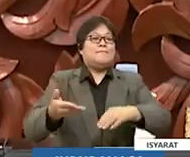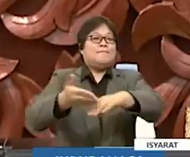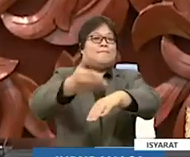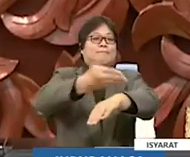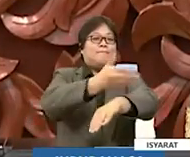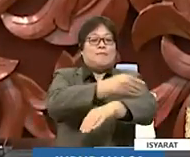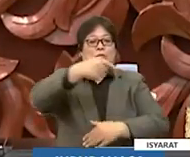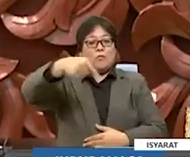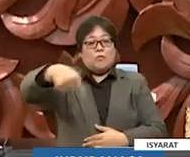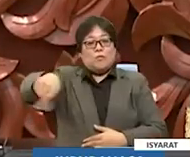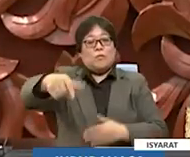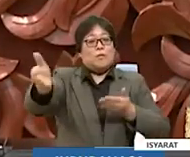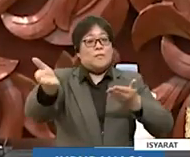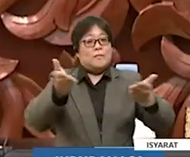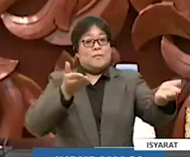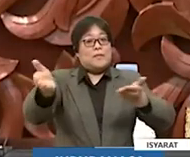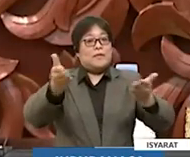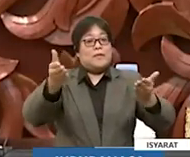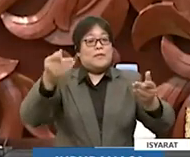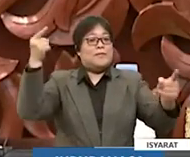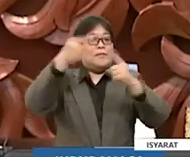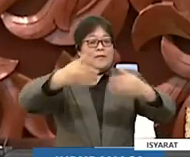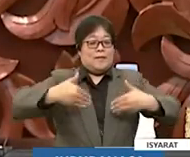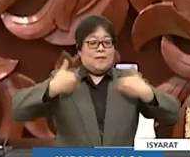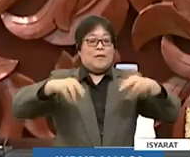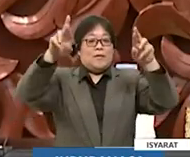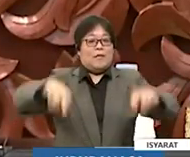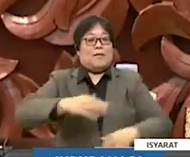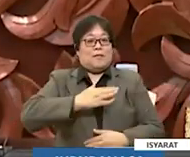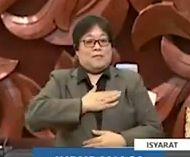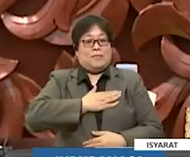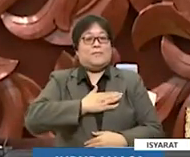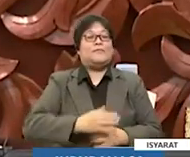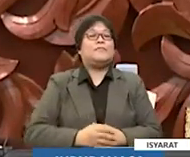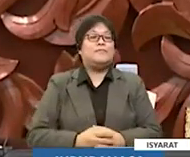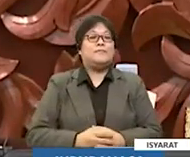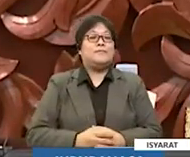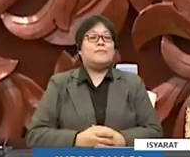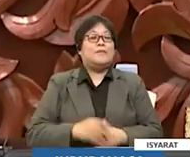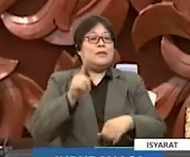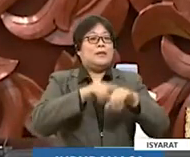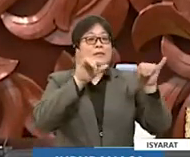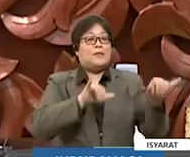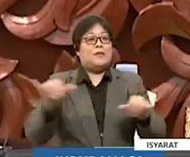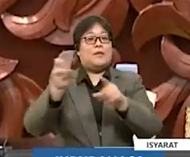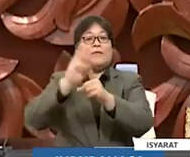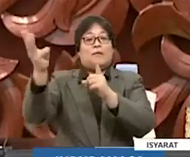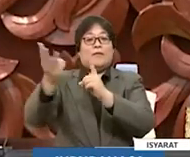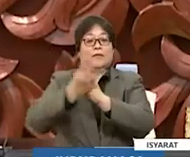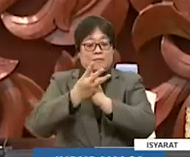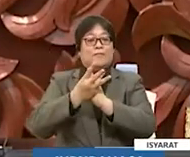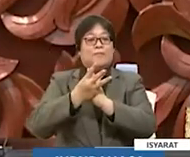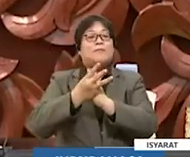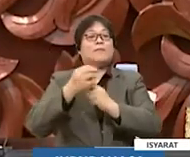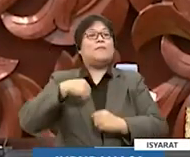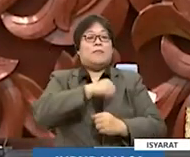baik kualiti perkhidmatan demi kesejahteraan rakyat Better. Pada masa yang sama, kebajikan anggota